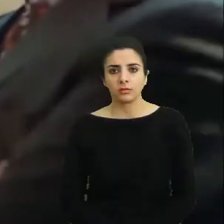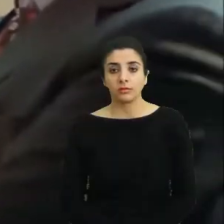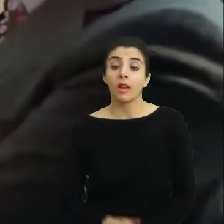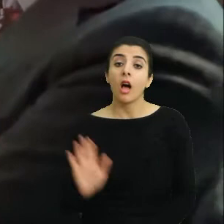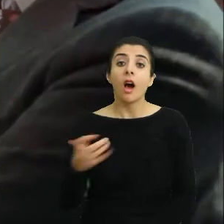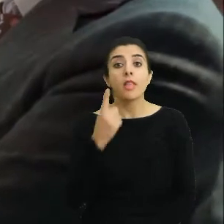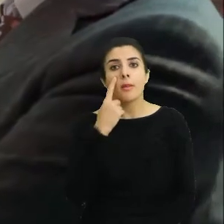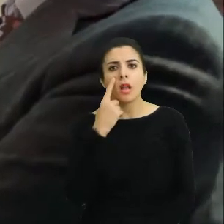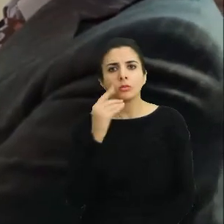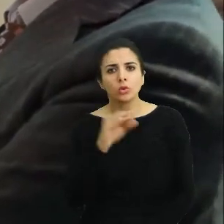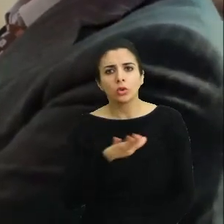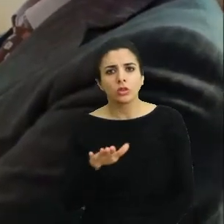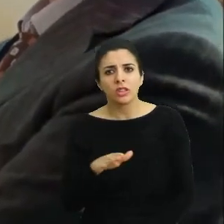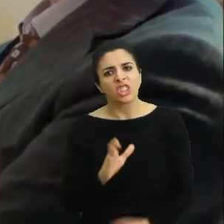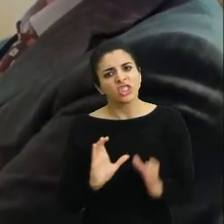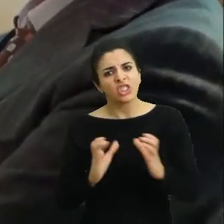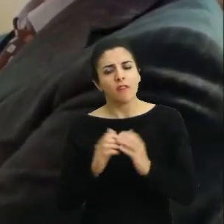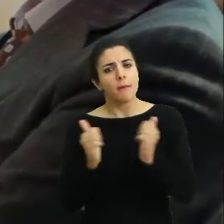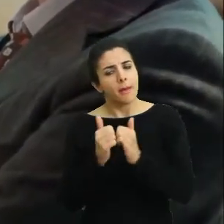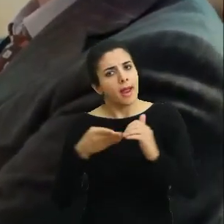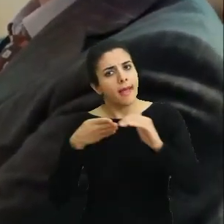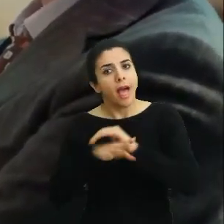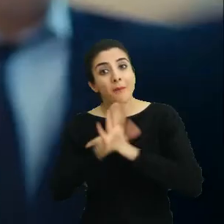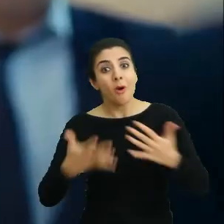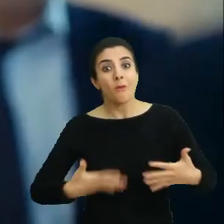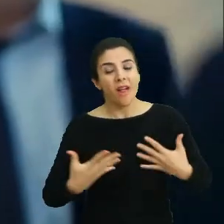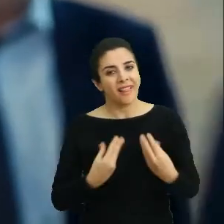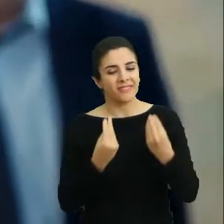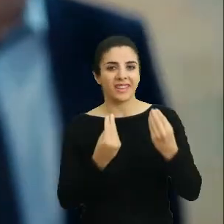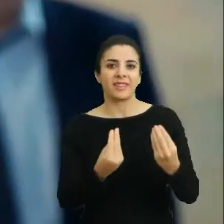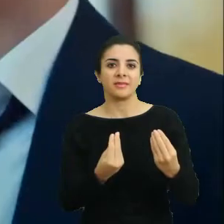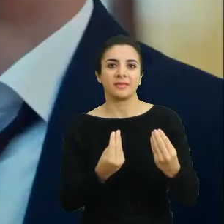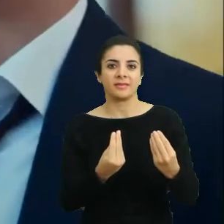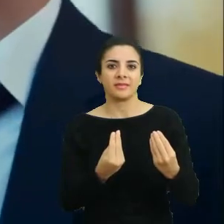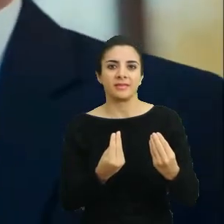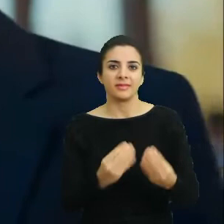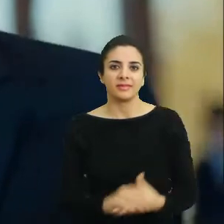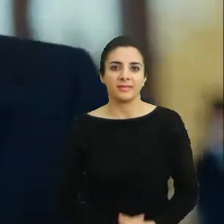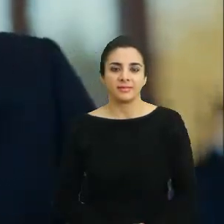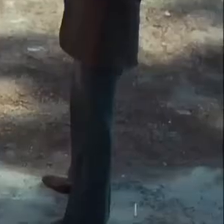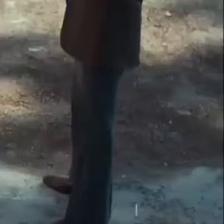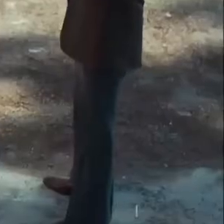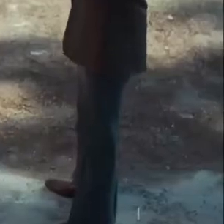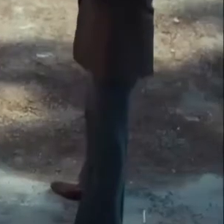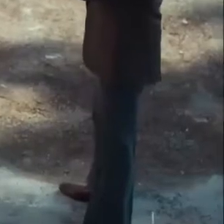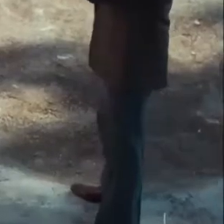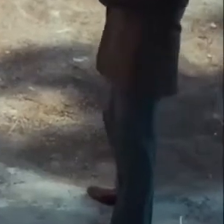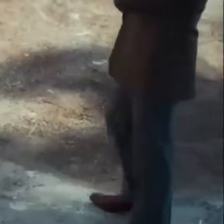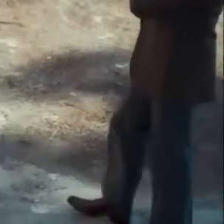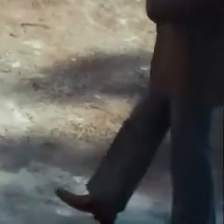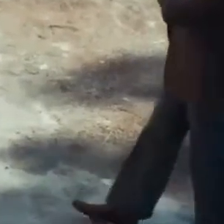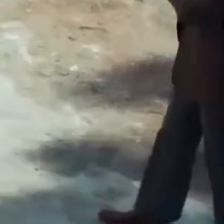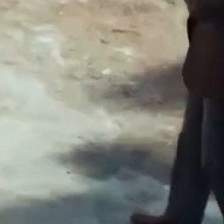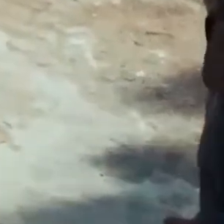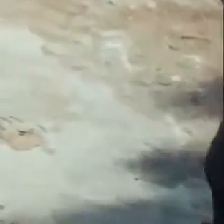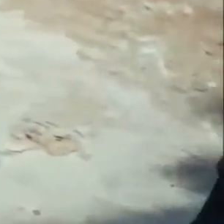Hadi bakalım çocuklar. Sınıfa beraber girin. Herkese moral olsun. Kahramanla Zafer hadi gidelim diye kafa salladılar. Zafer elini Kahraman'ın